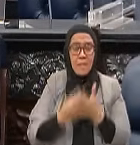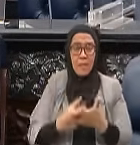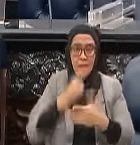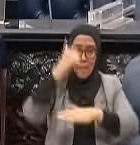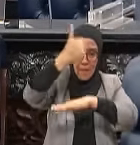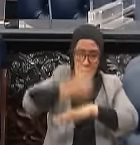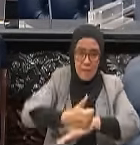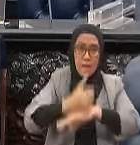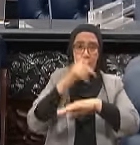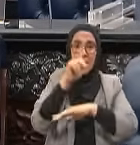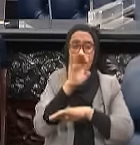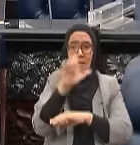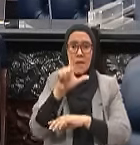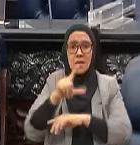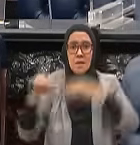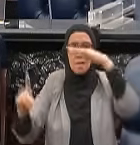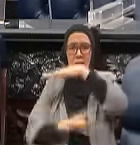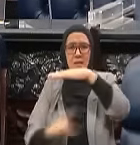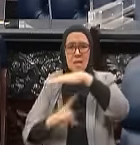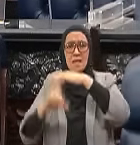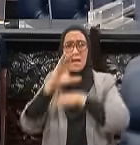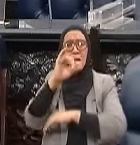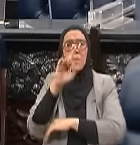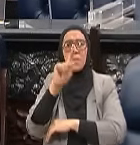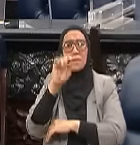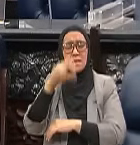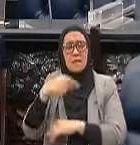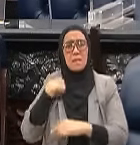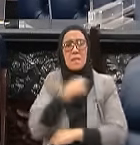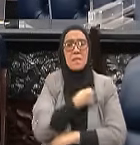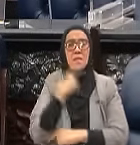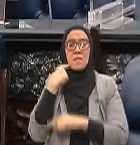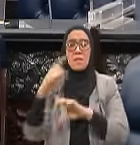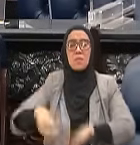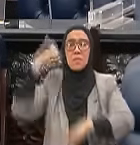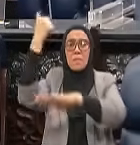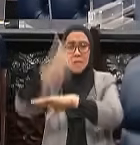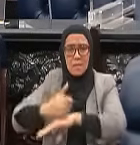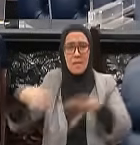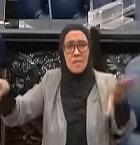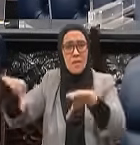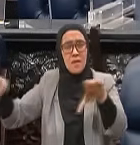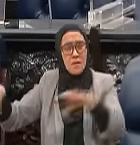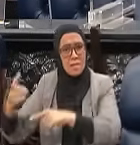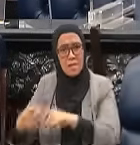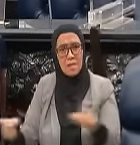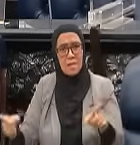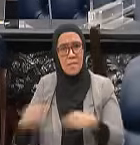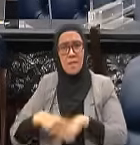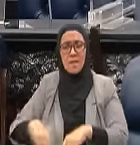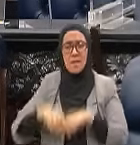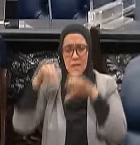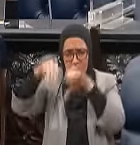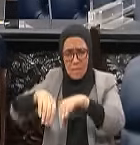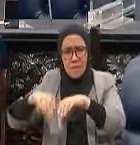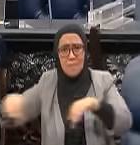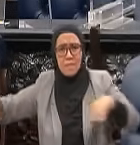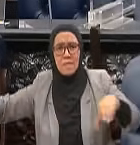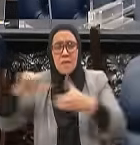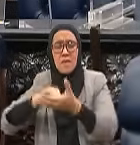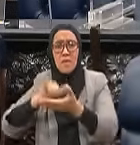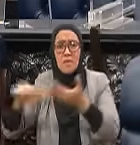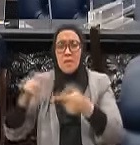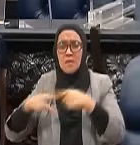dasar2 pekarya pelayanan pemasangan masih tetap dok kepada dasar kabota sejak